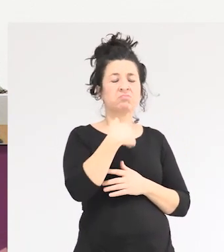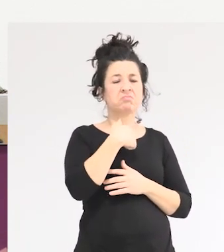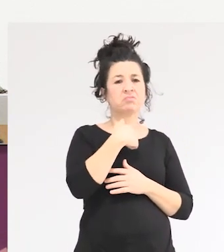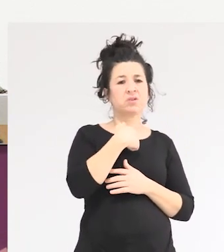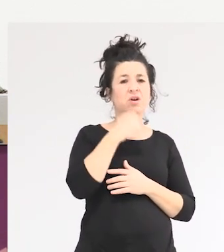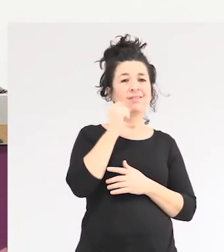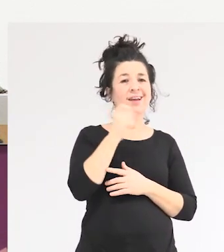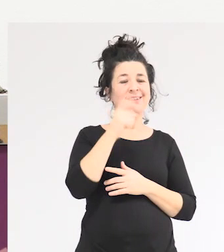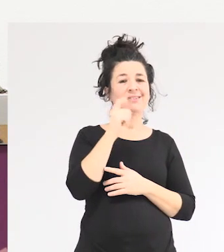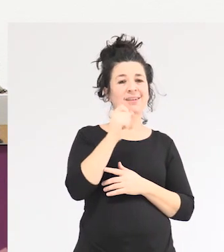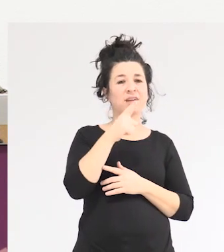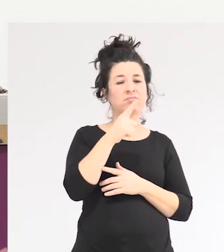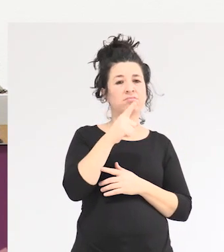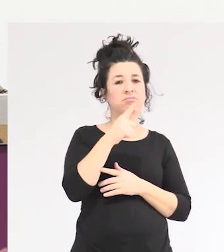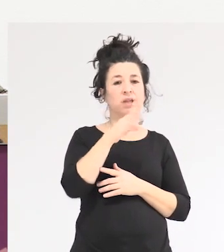dut